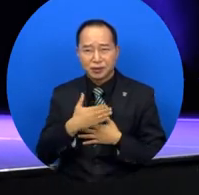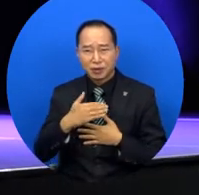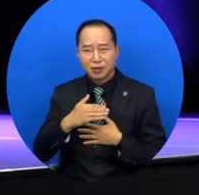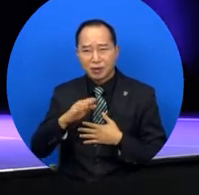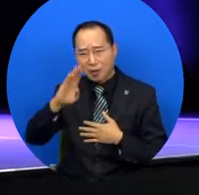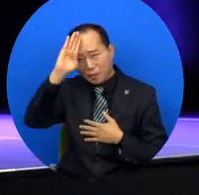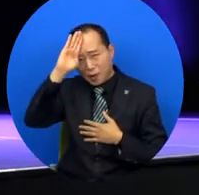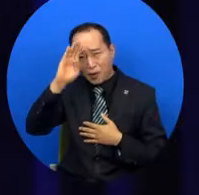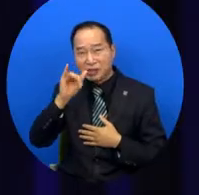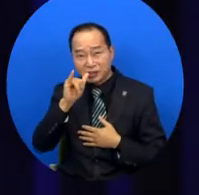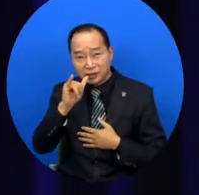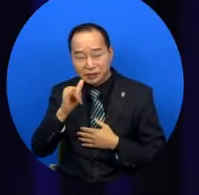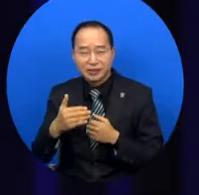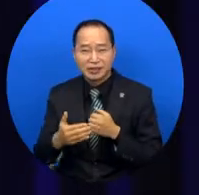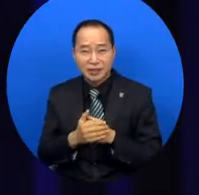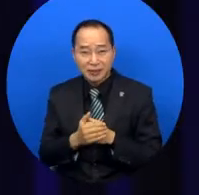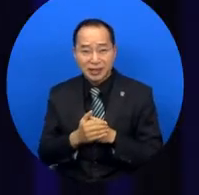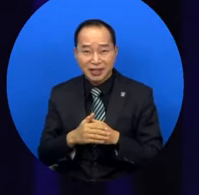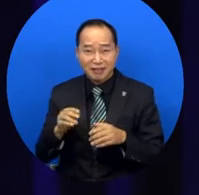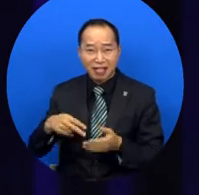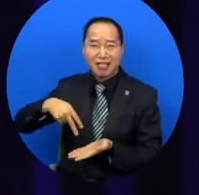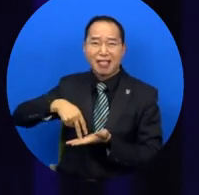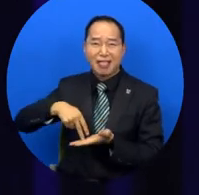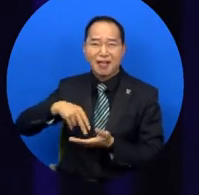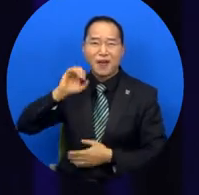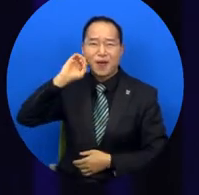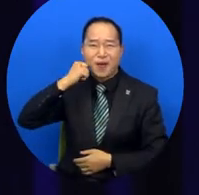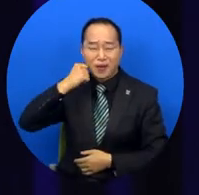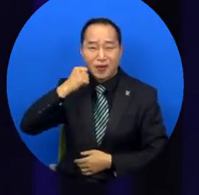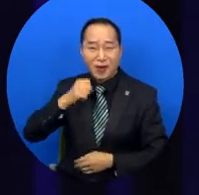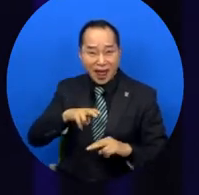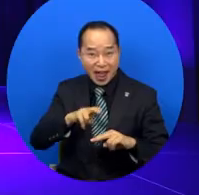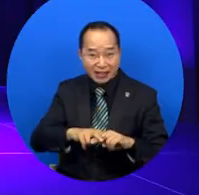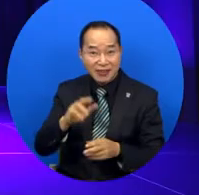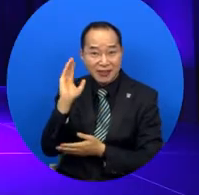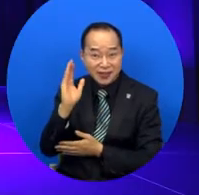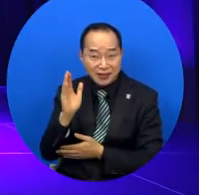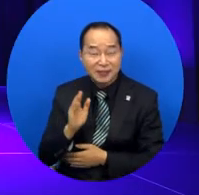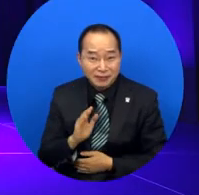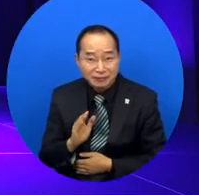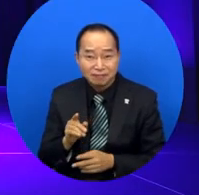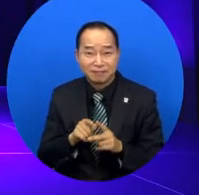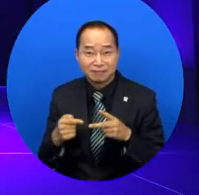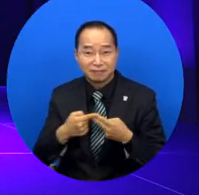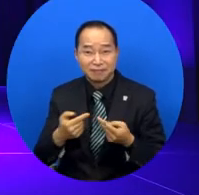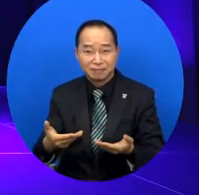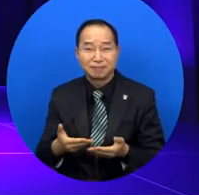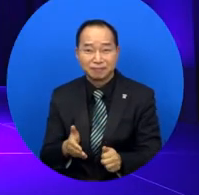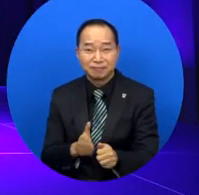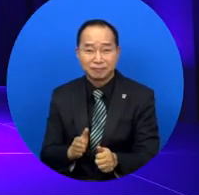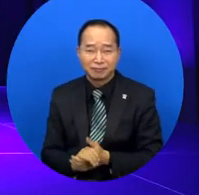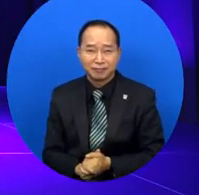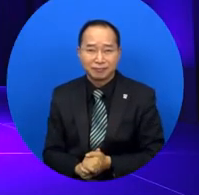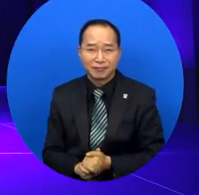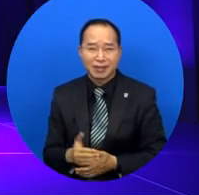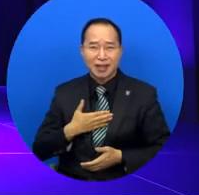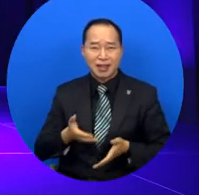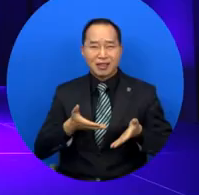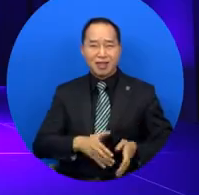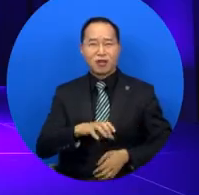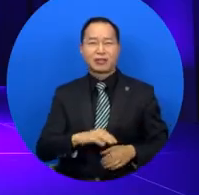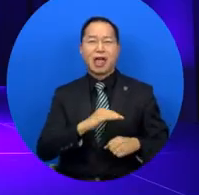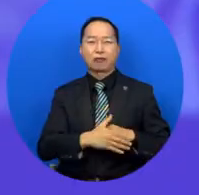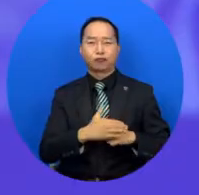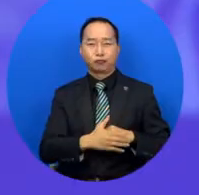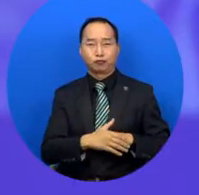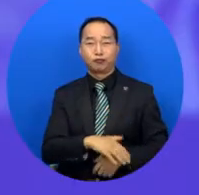만성질환도 있고 해서 제가 오늘 좀 앉아서 말씀드릴 거거든요. 그거 좀 양해해 주시고요. 아, 그리고 제가 대구